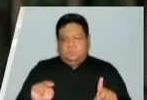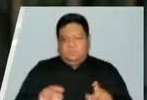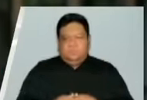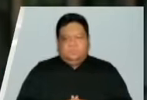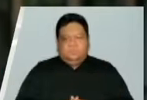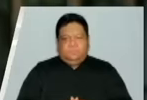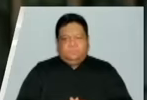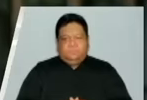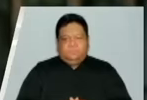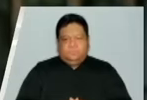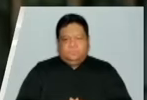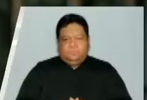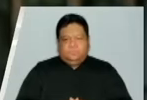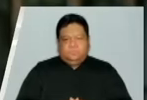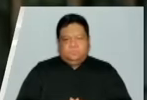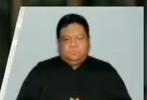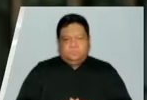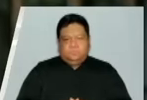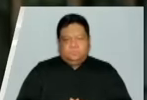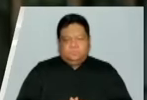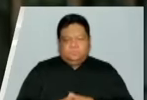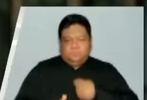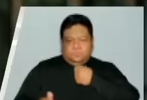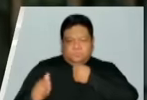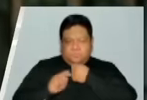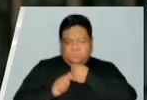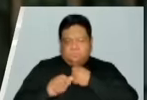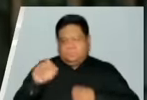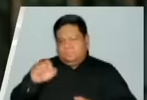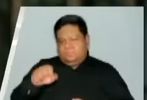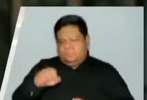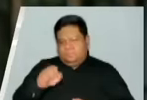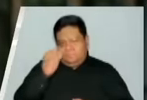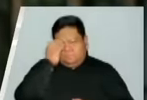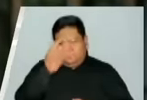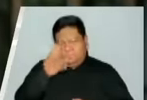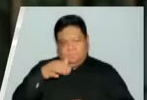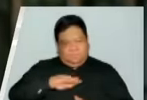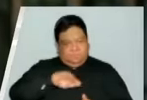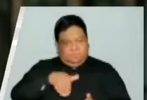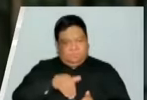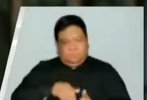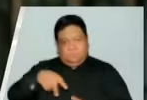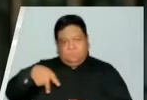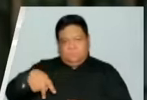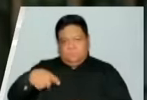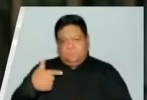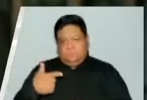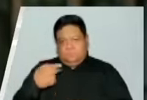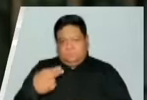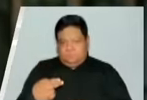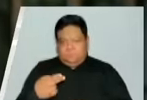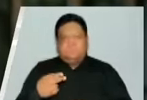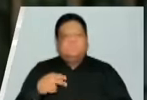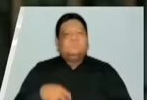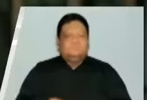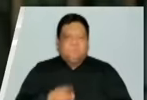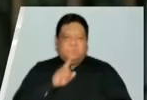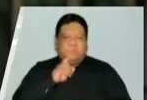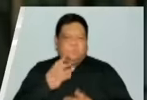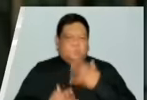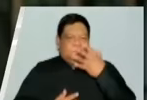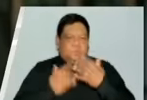Mel, Vicky, Emil, isang sunog nga ang naganap sa isa sa pangunahing ospital ng bansa. Itong Philippine General Hospital. Ang mabuti na lamang,